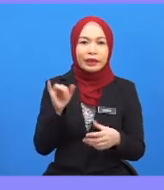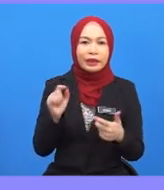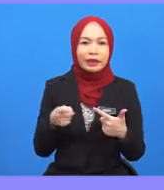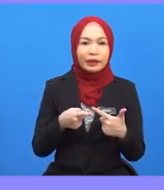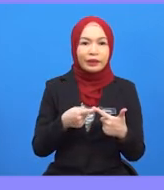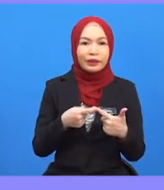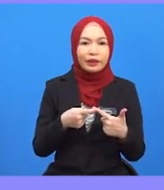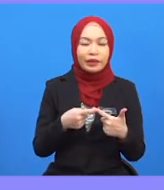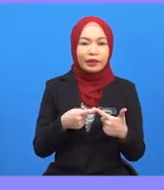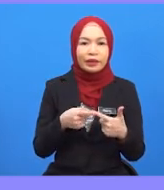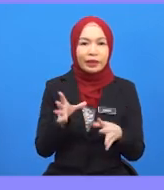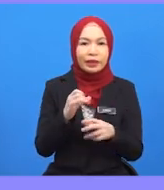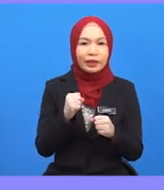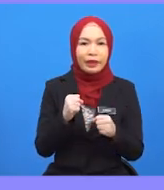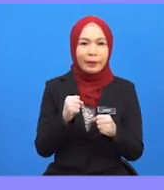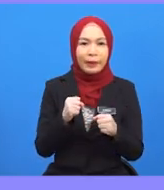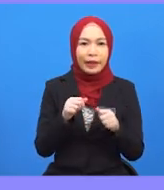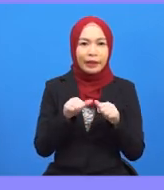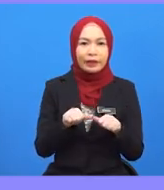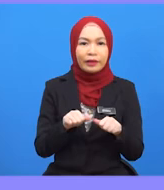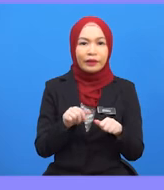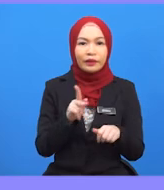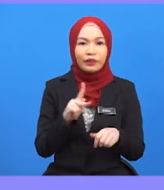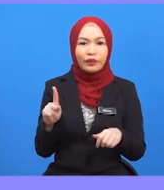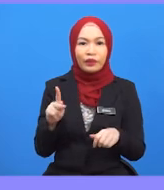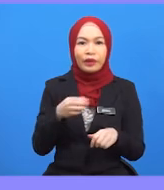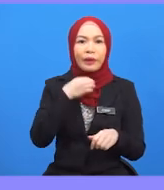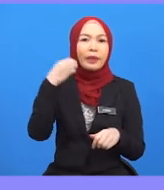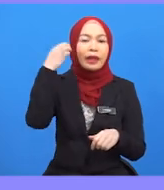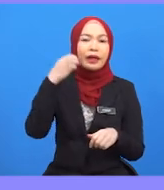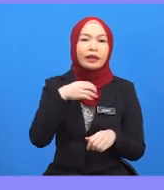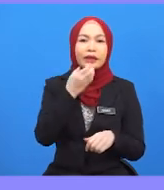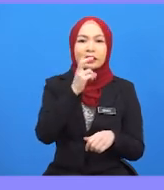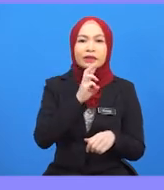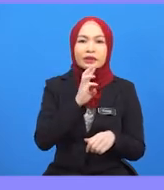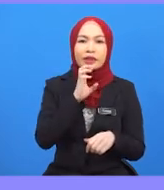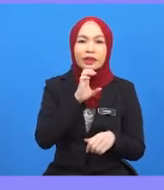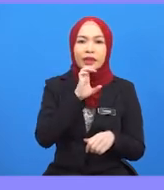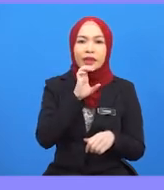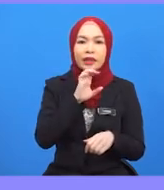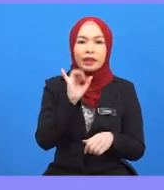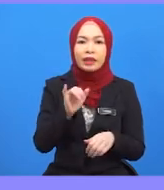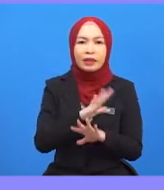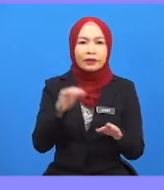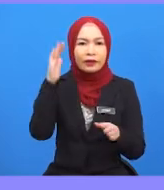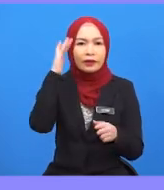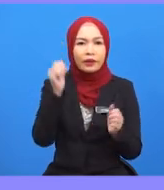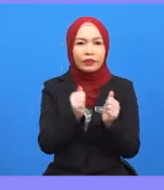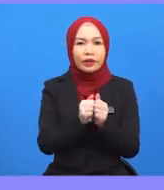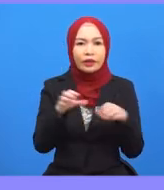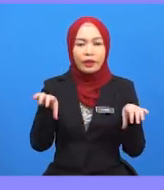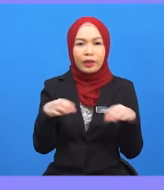Yang kedua, dapat menentukan kepekatan lautan yang tidak diketahui dengan menjalankan